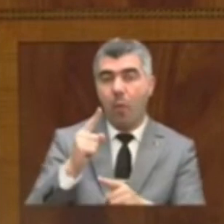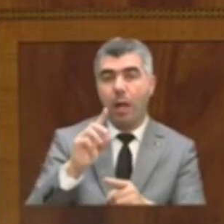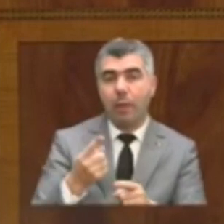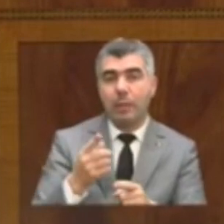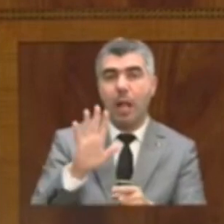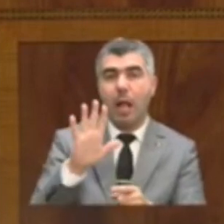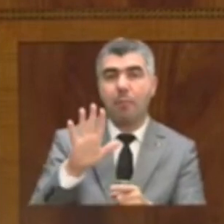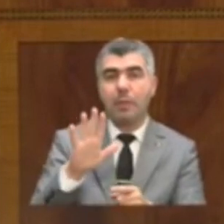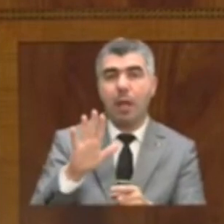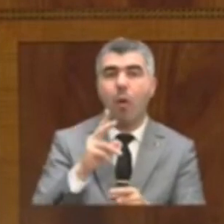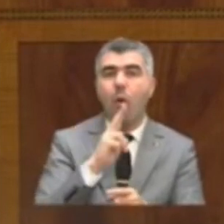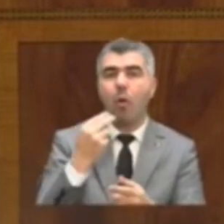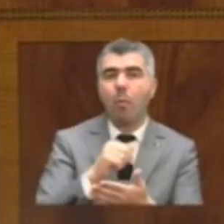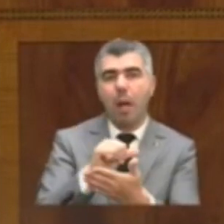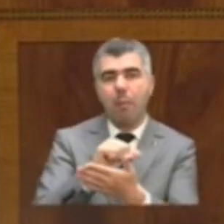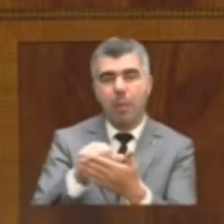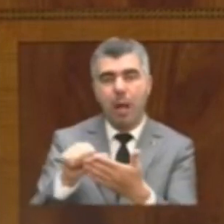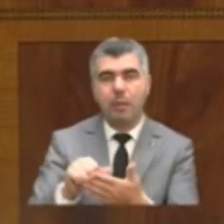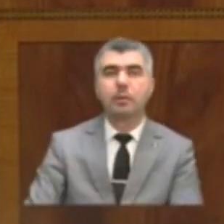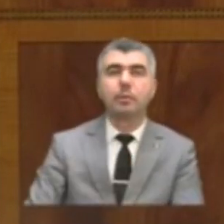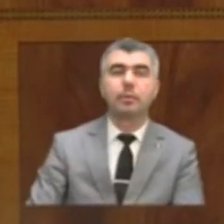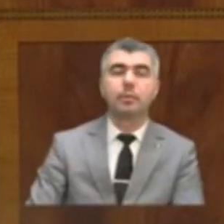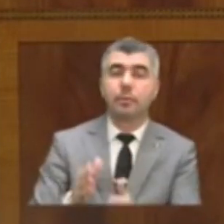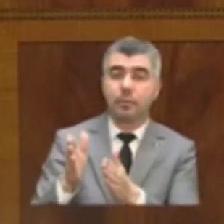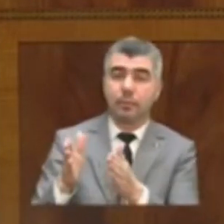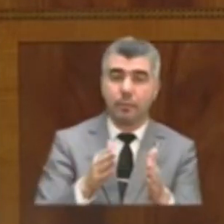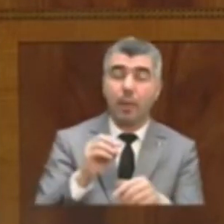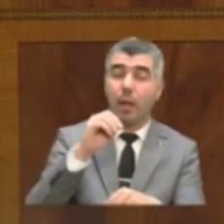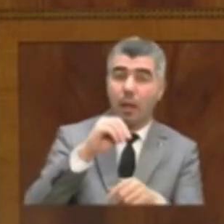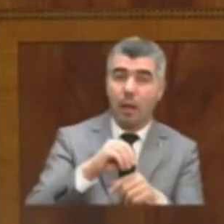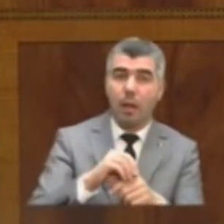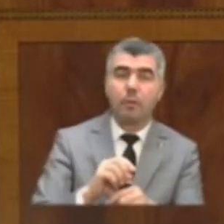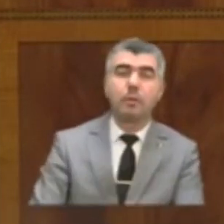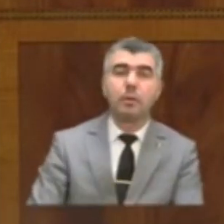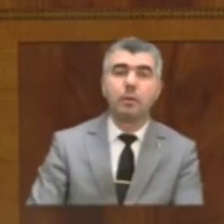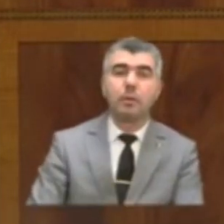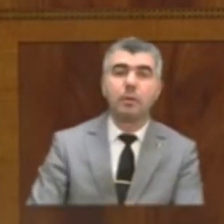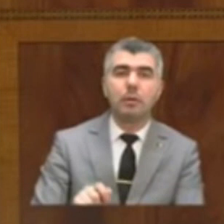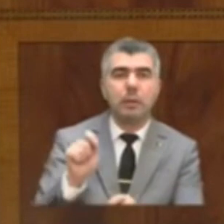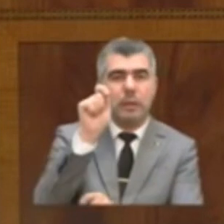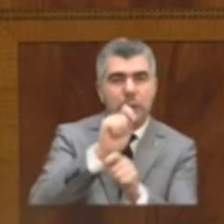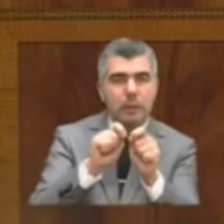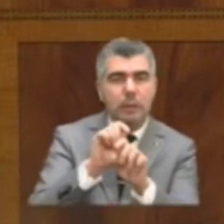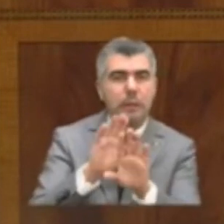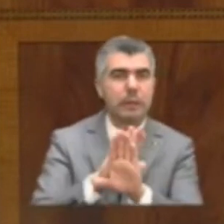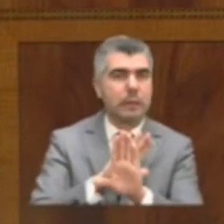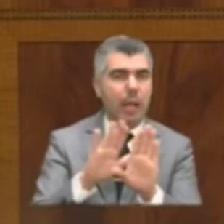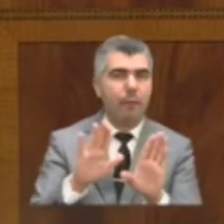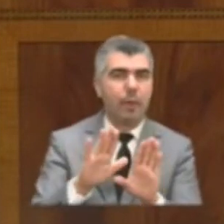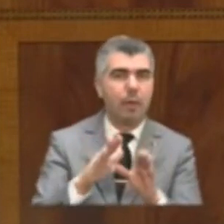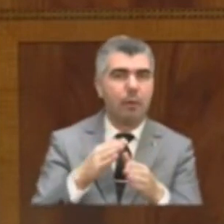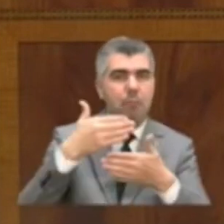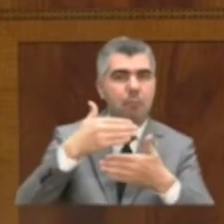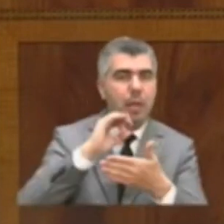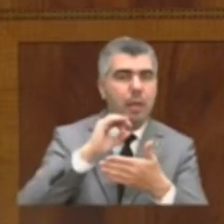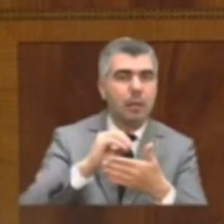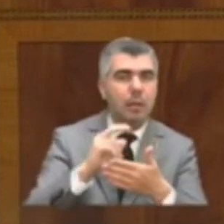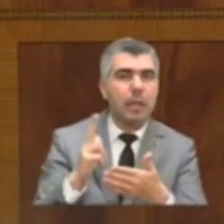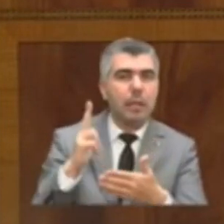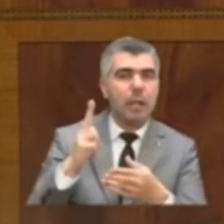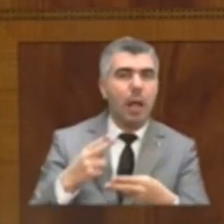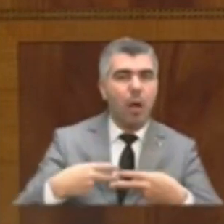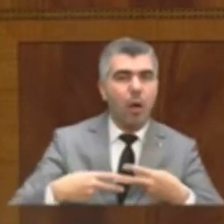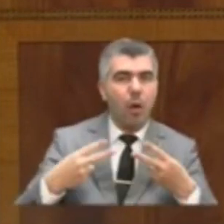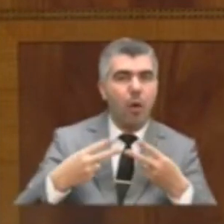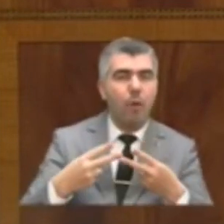1.5 مساهمة ديال الدولة، ومن المرتقب يعني الانتهاء من الأشغال وانطلاق تشغيل المحطة